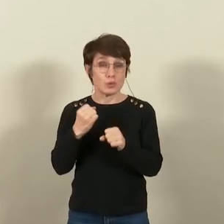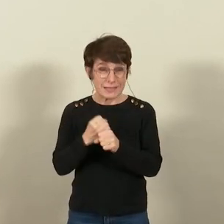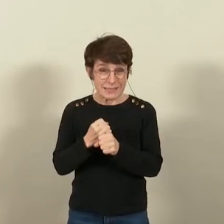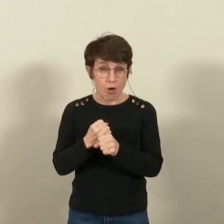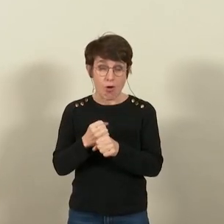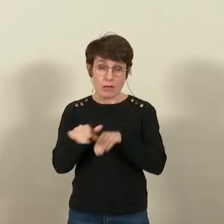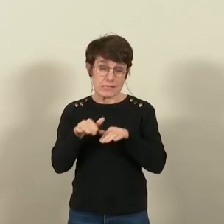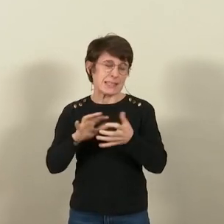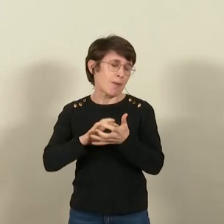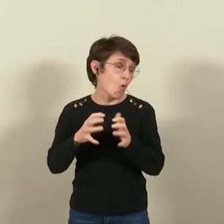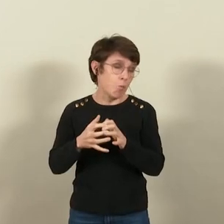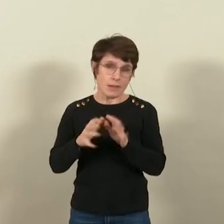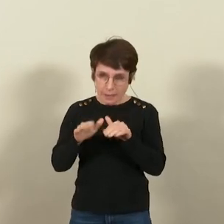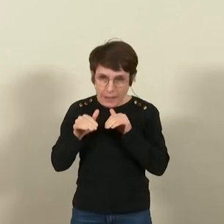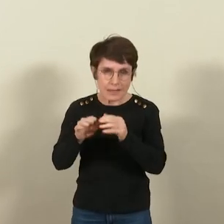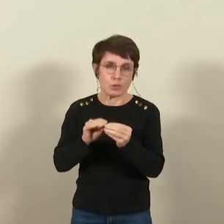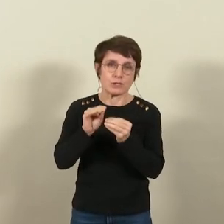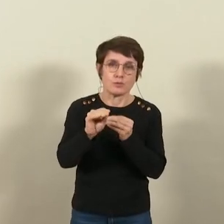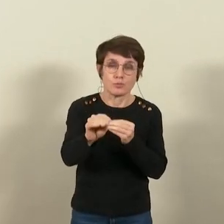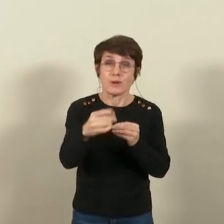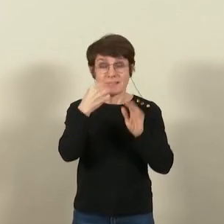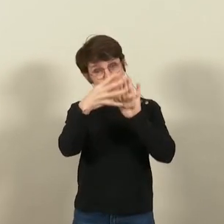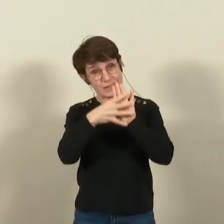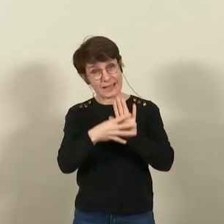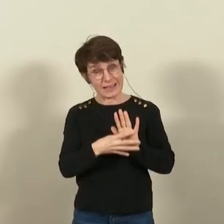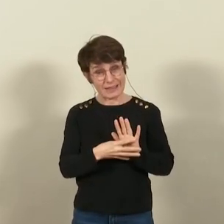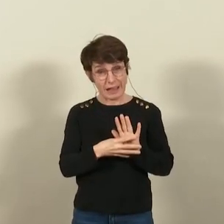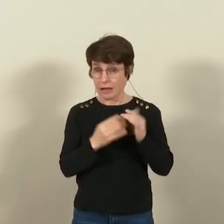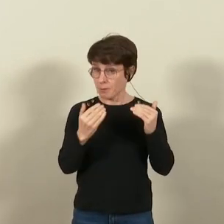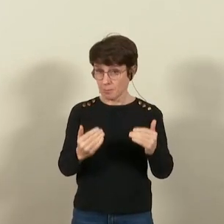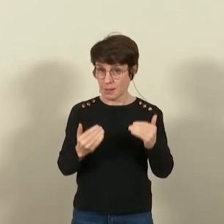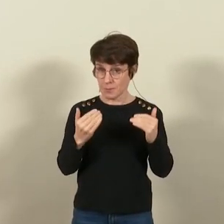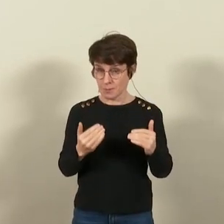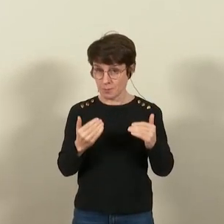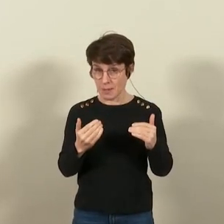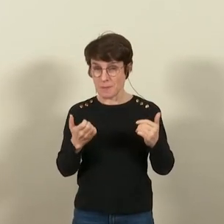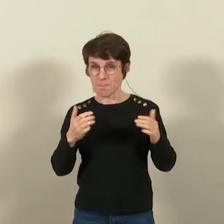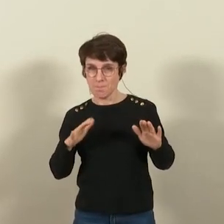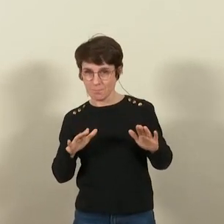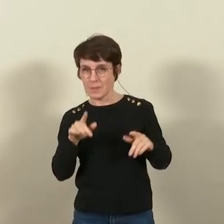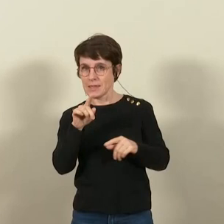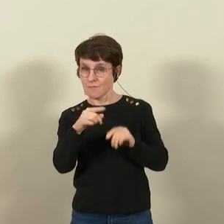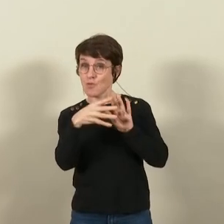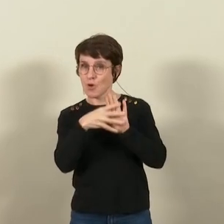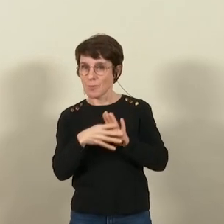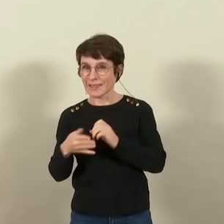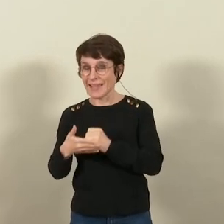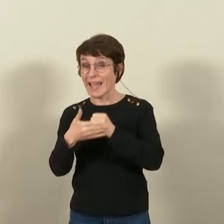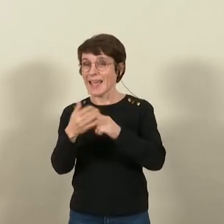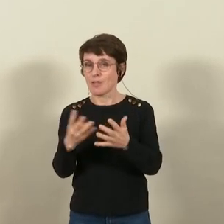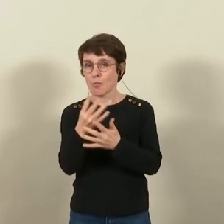gaz si les conditions d'ibilité donc restent quasiment identiques vous modifiez principalement les critères d'aide au